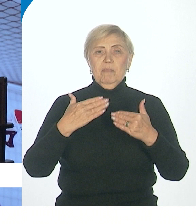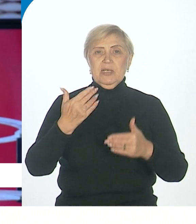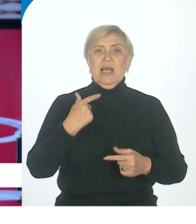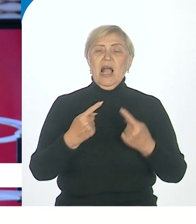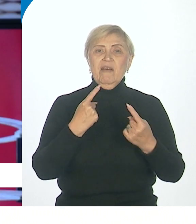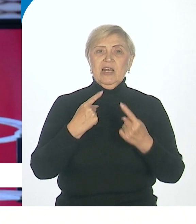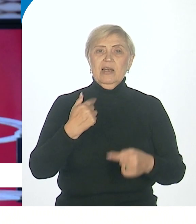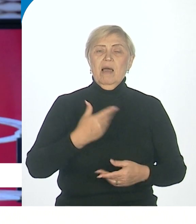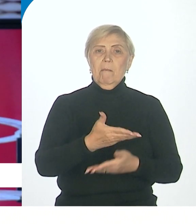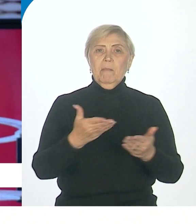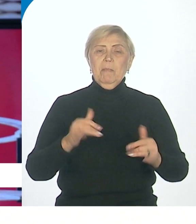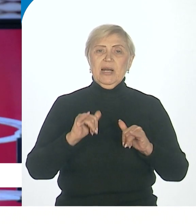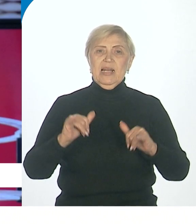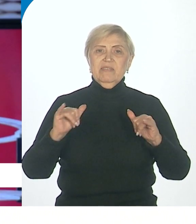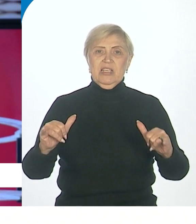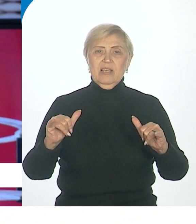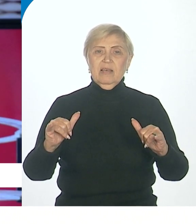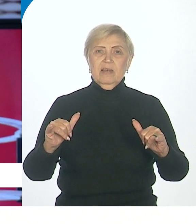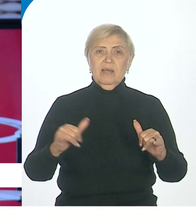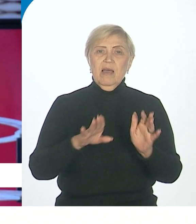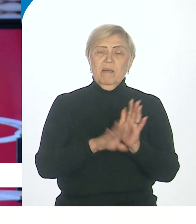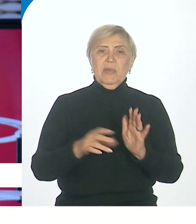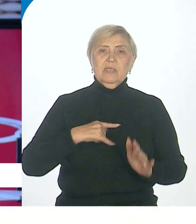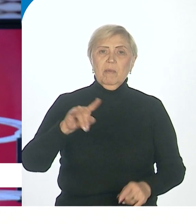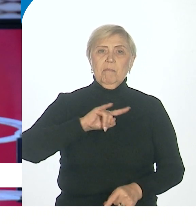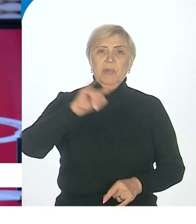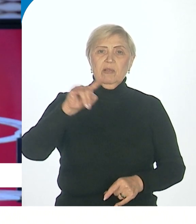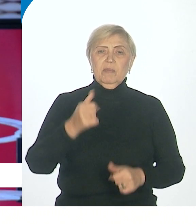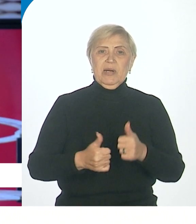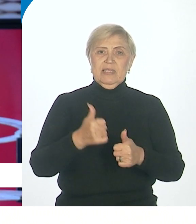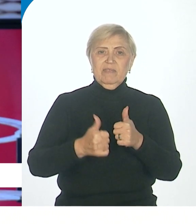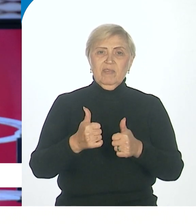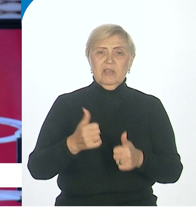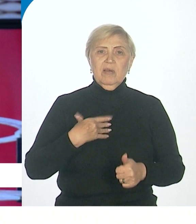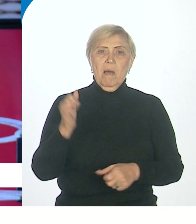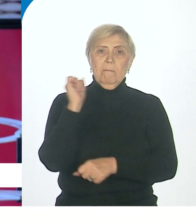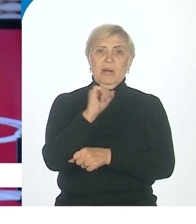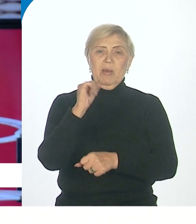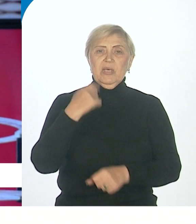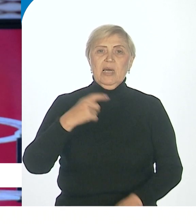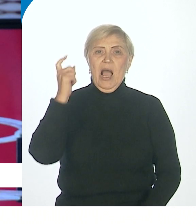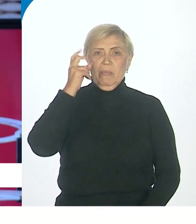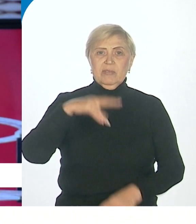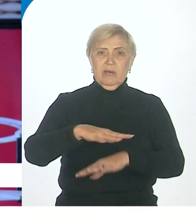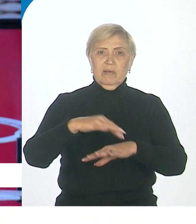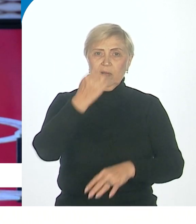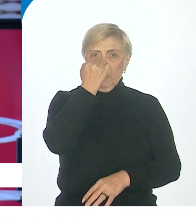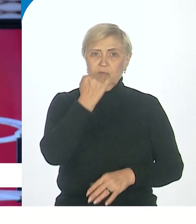про развитие беспилотников, про соревнования и про победы Хабаровского края. Еще раз благодарю